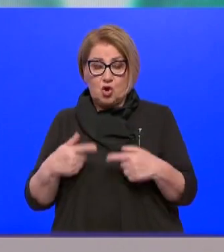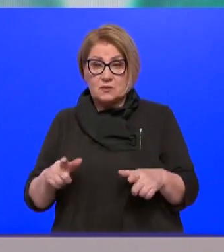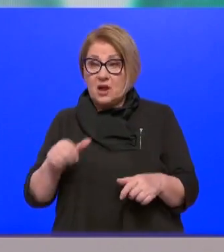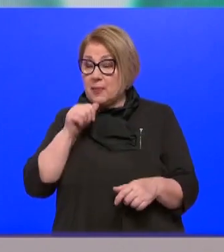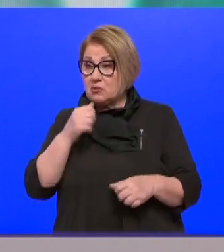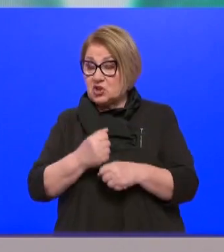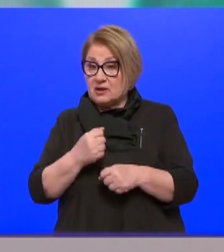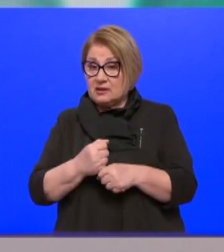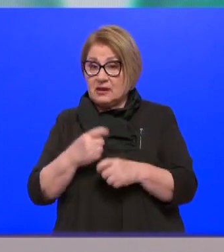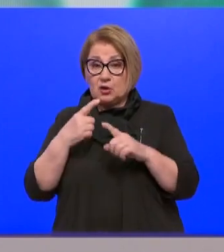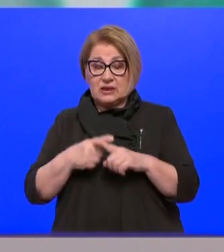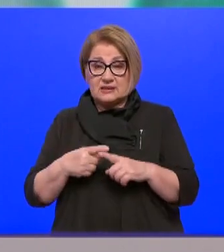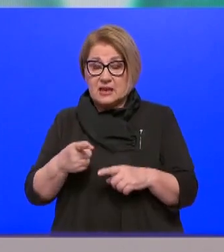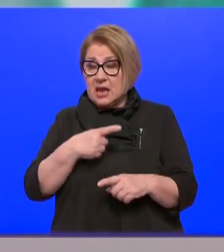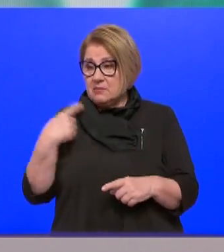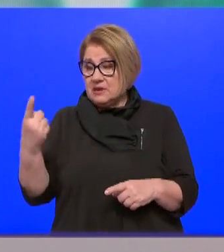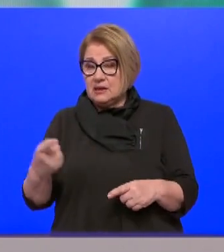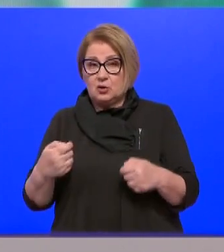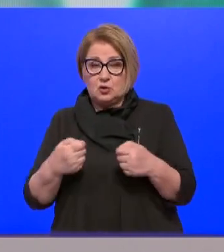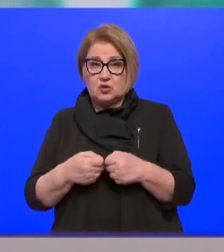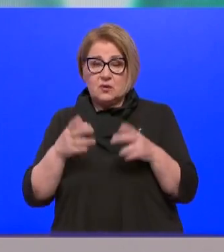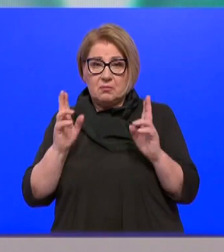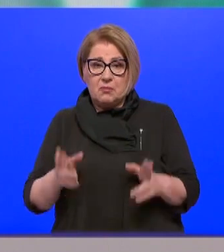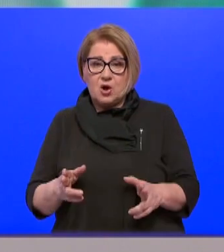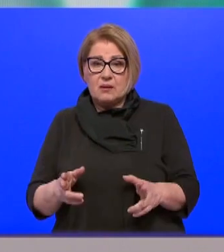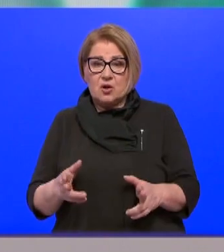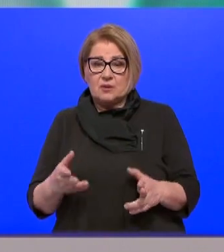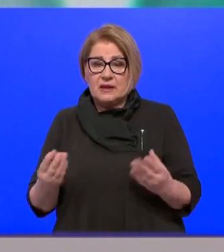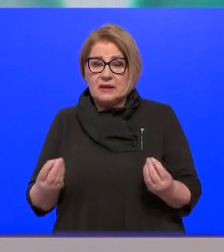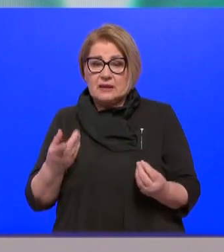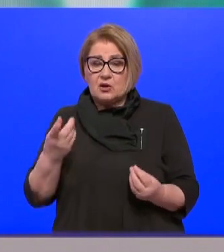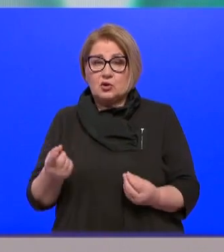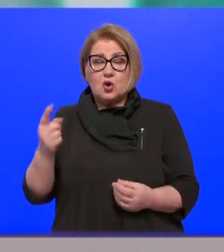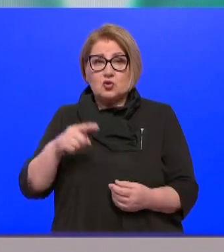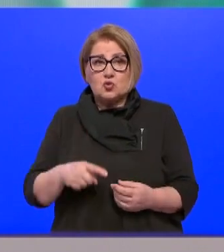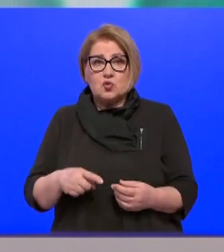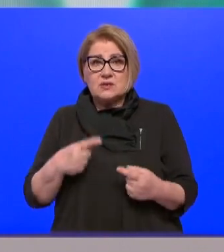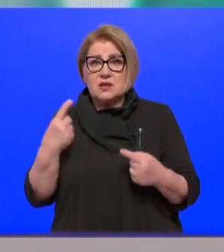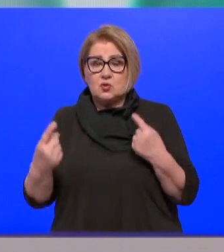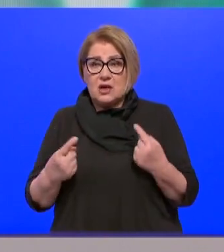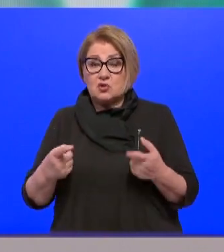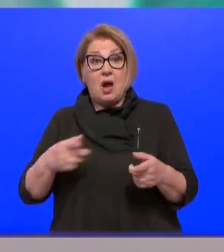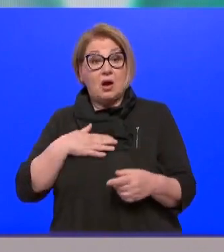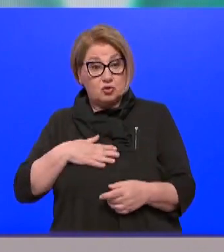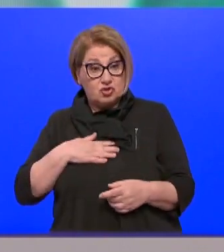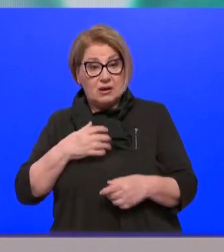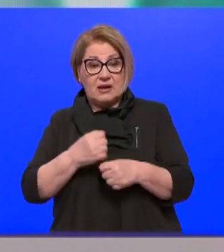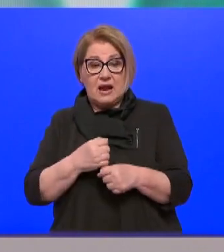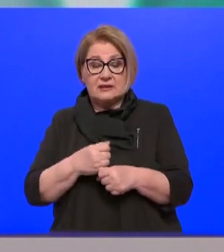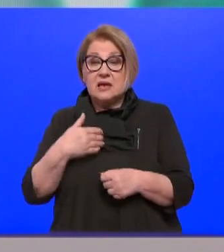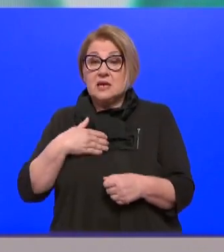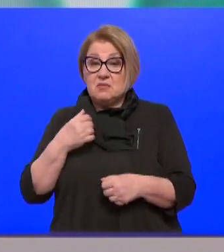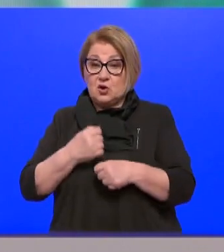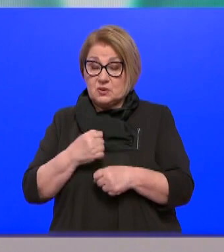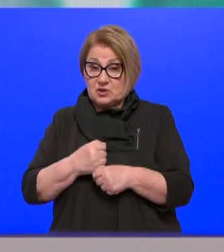taksist. Ja smatram da mi kao društvo moramo napraviti da više oni ne dođu u tu kategoriju ako žele raditi, a mi ih